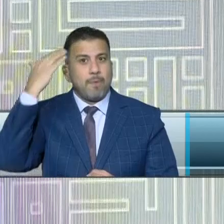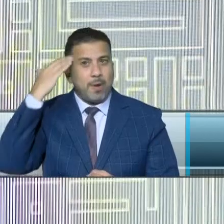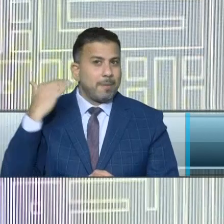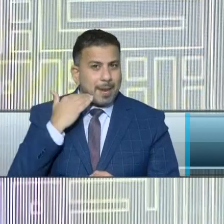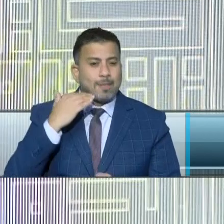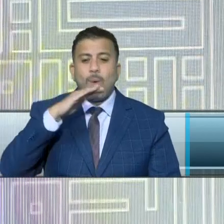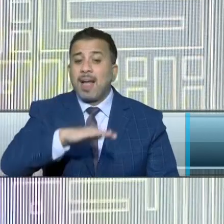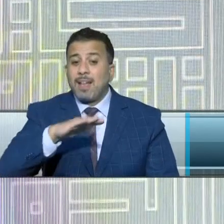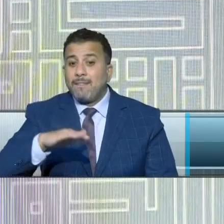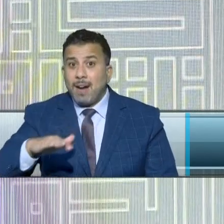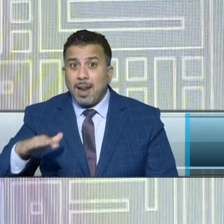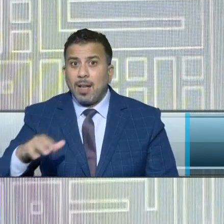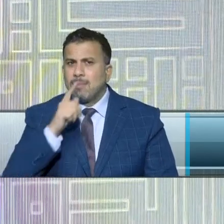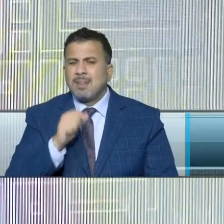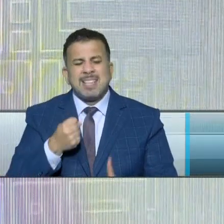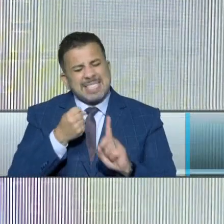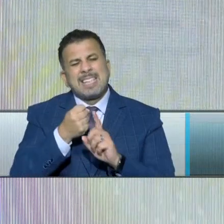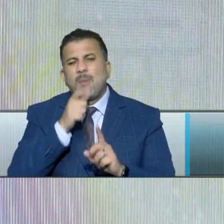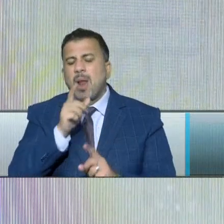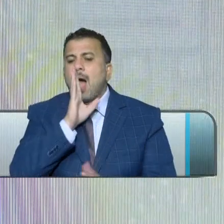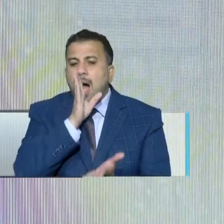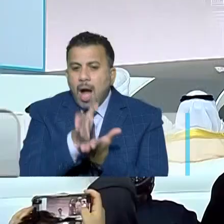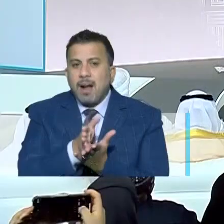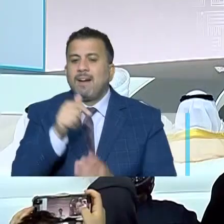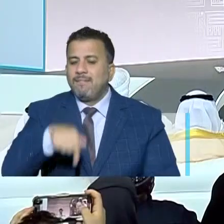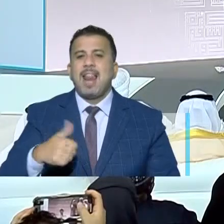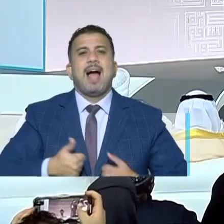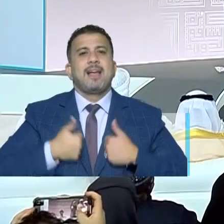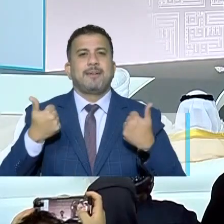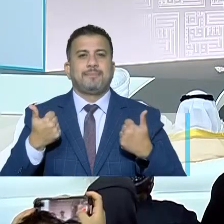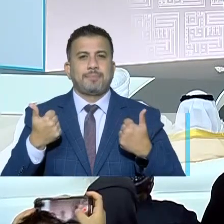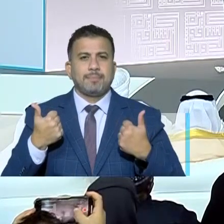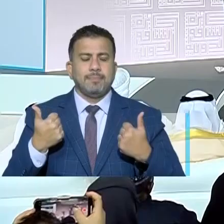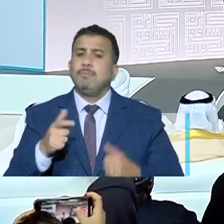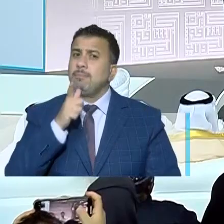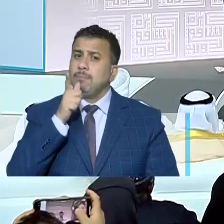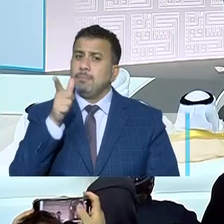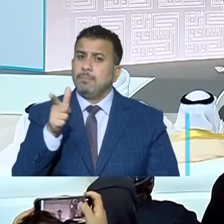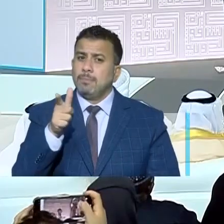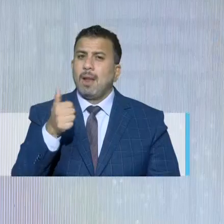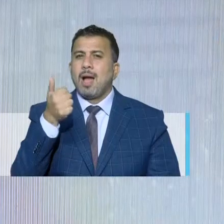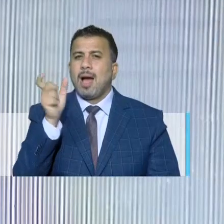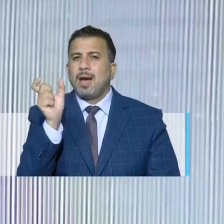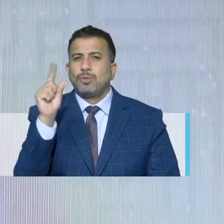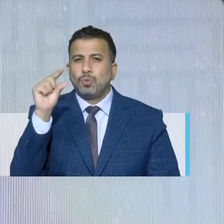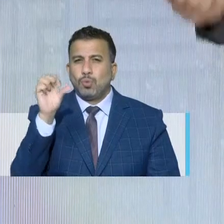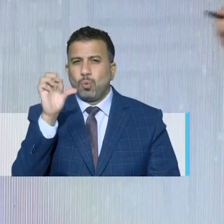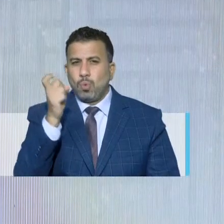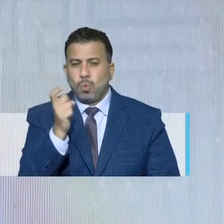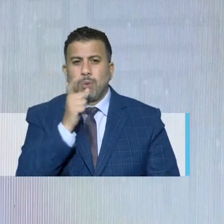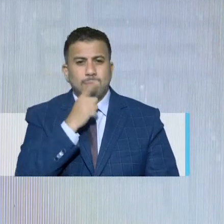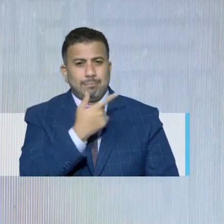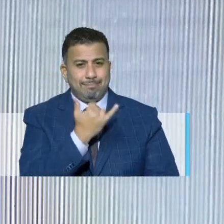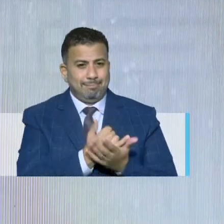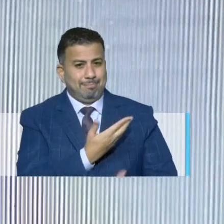واطفال تكافح الظروف وتؤكد الحق في الحياه من جانبه اشاد السيد اندرو هاربر المستشار الخاص